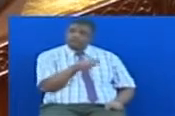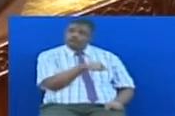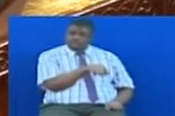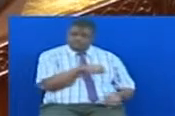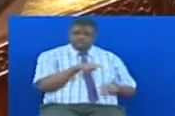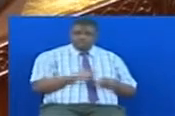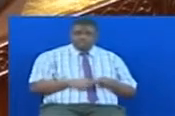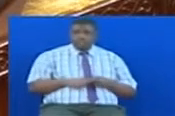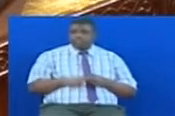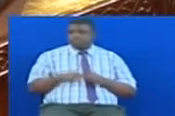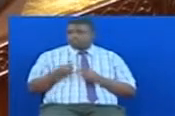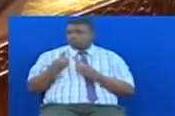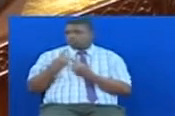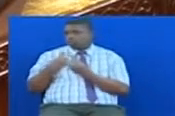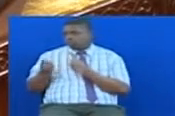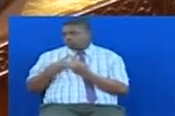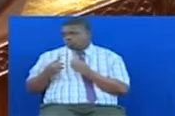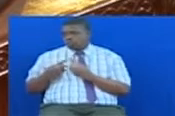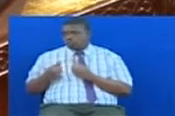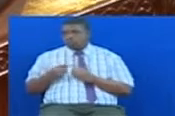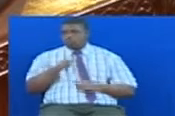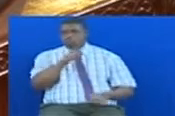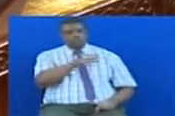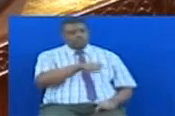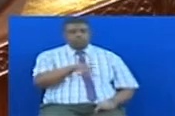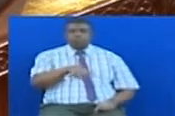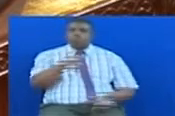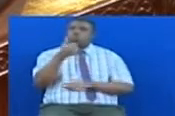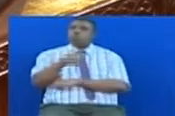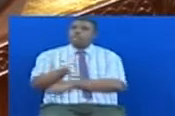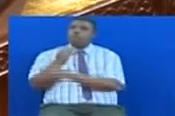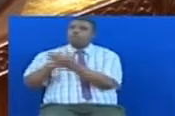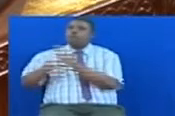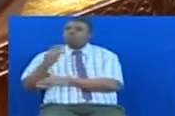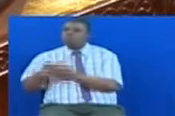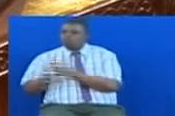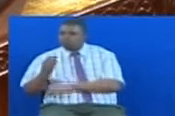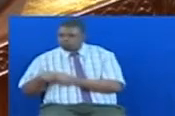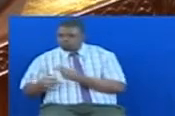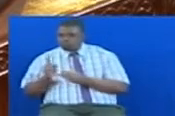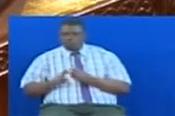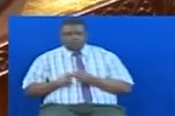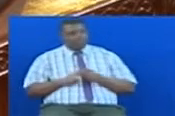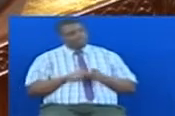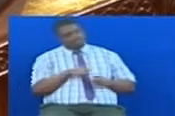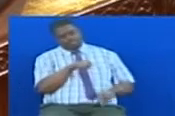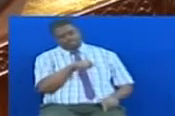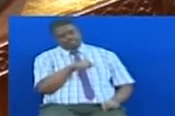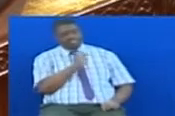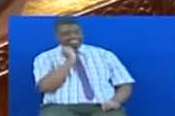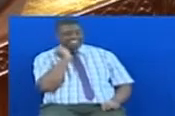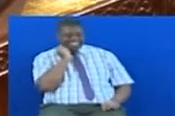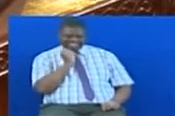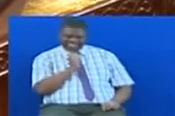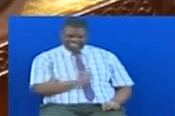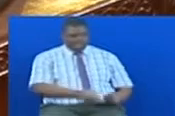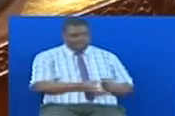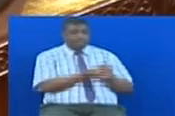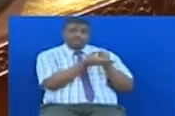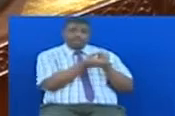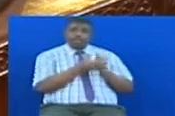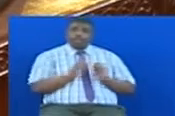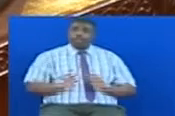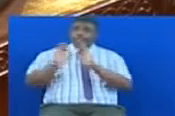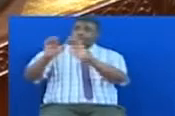hasa niweze kuzungumzia kwenye eneo la watu wenye ulemavu. Mheshimiwa naibu spika, kama ambavyo bunge lako tukufu